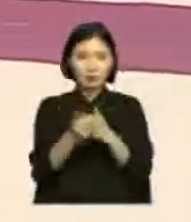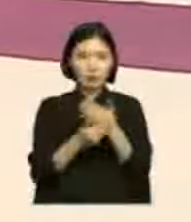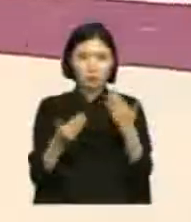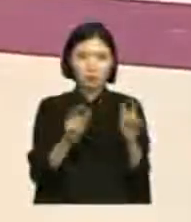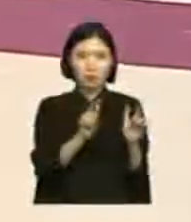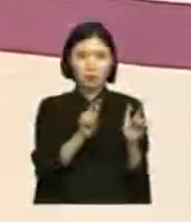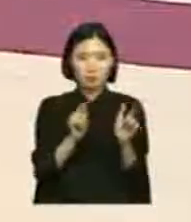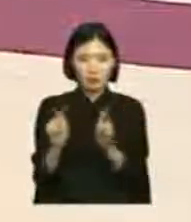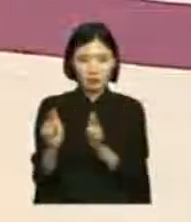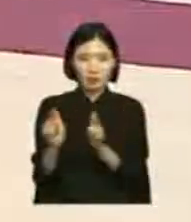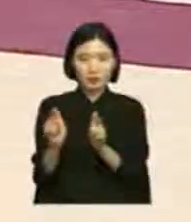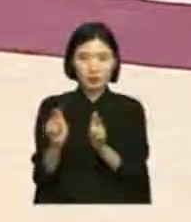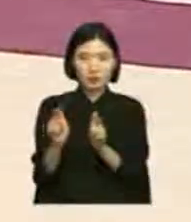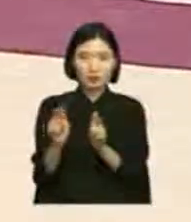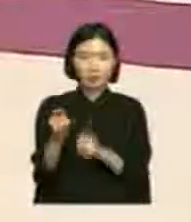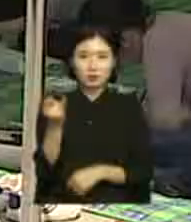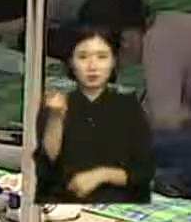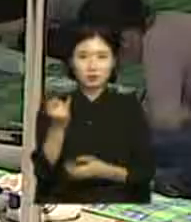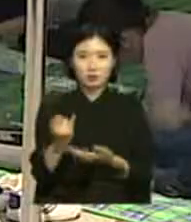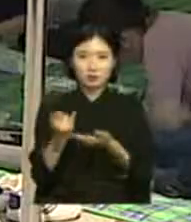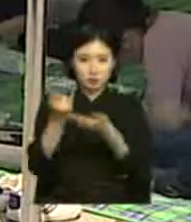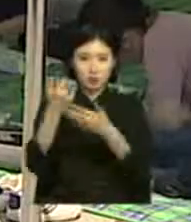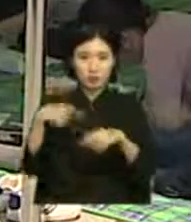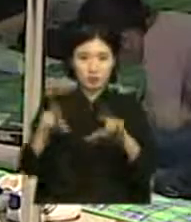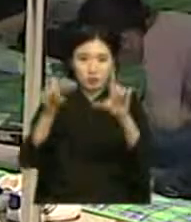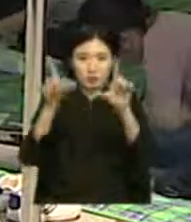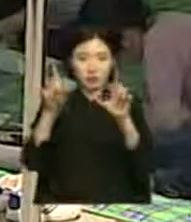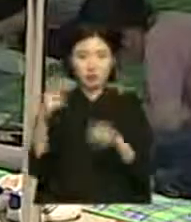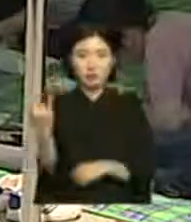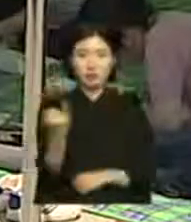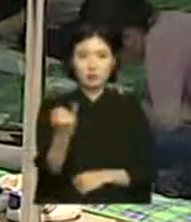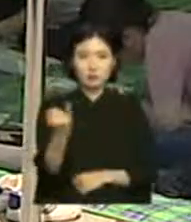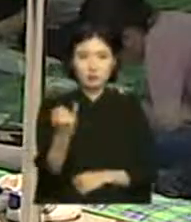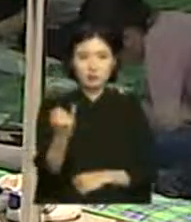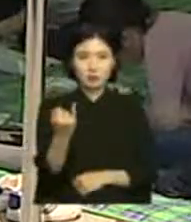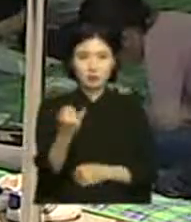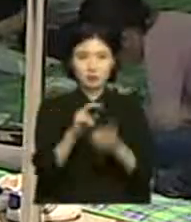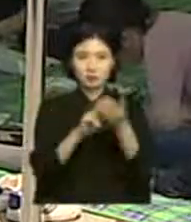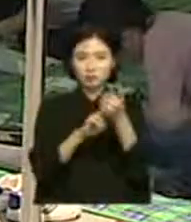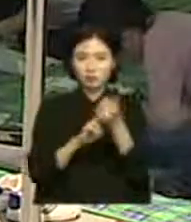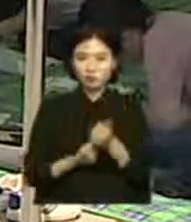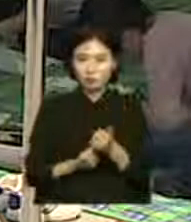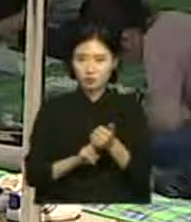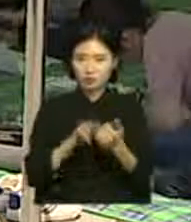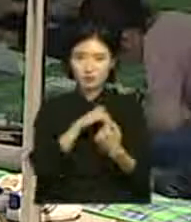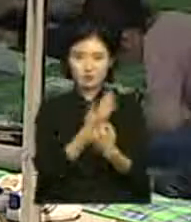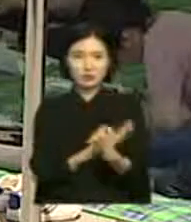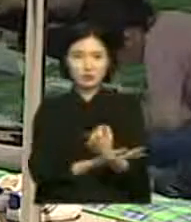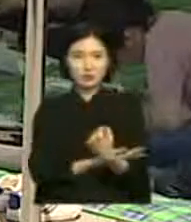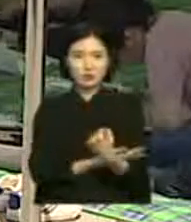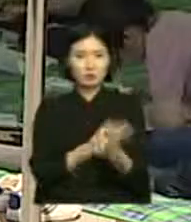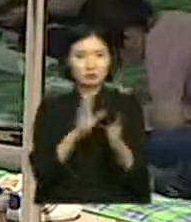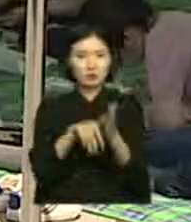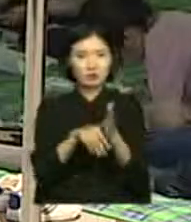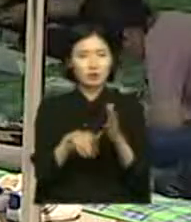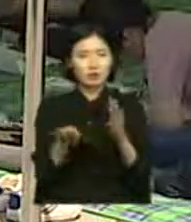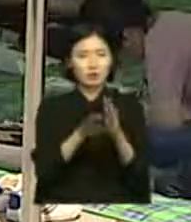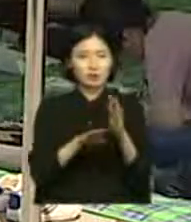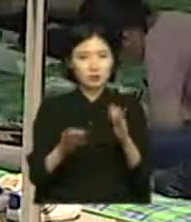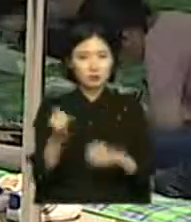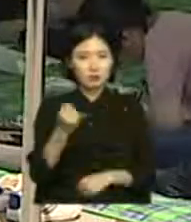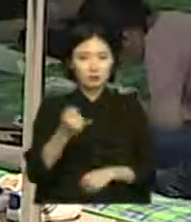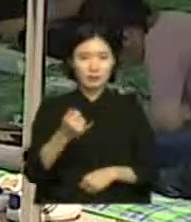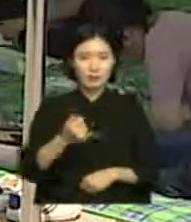된 여성을 추대하는 날입니다. 여성들이 그 숨어있는 재능, 그때는 가정에서 여자들이 밥만